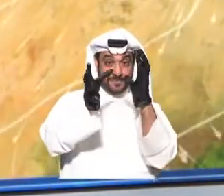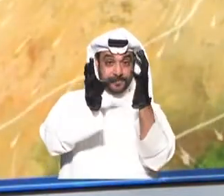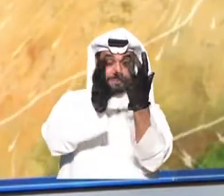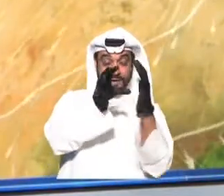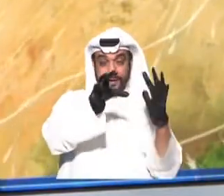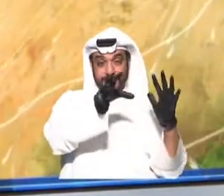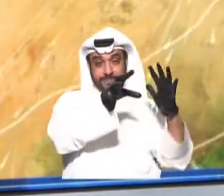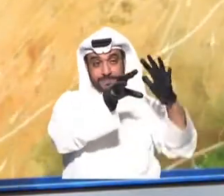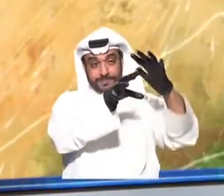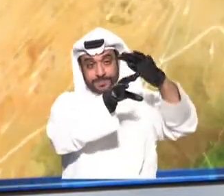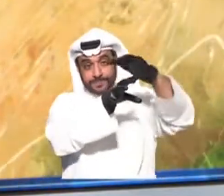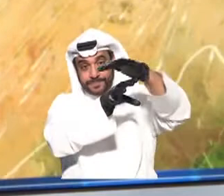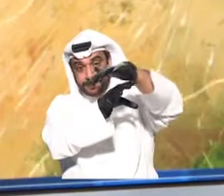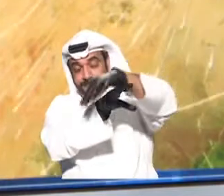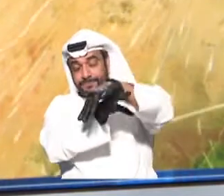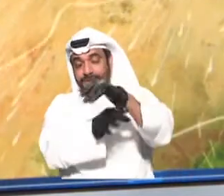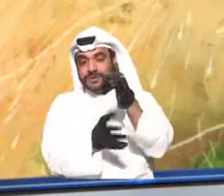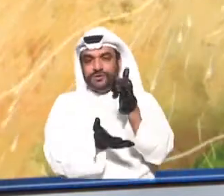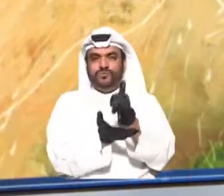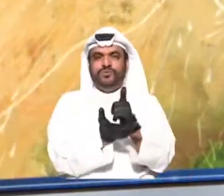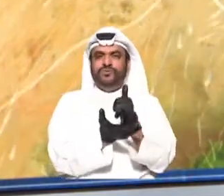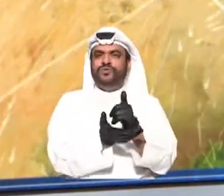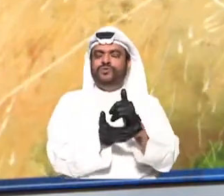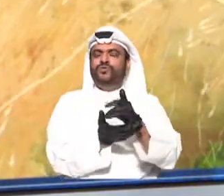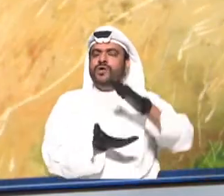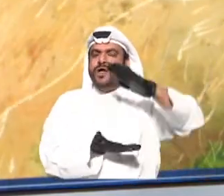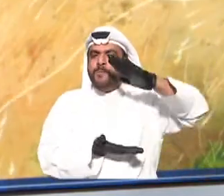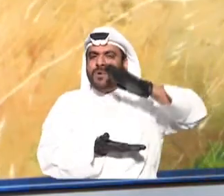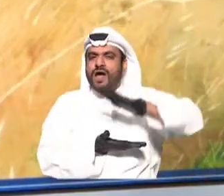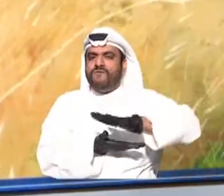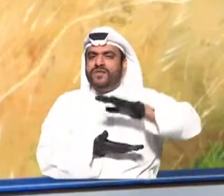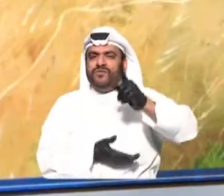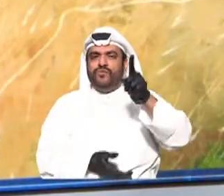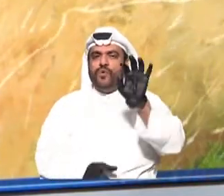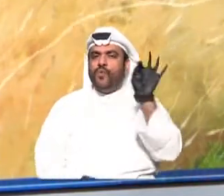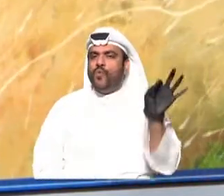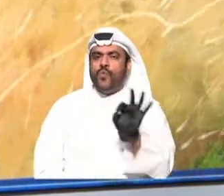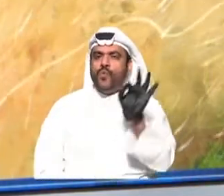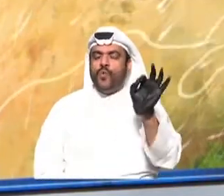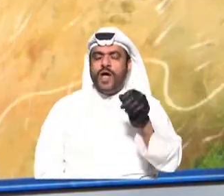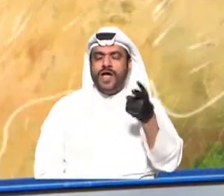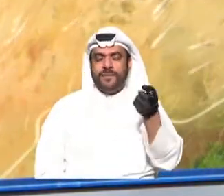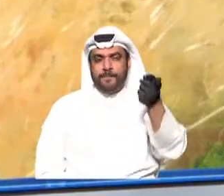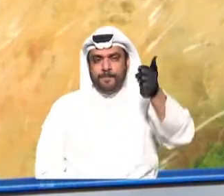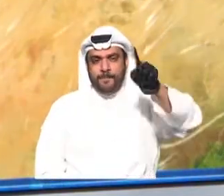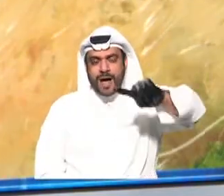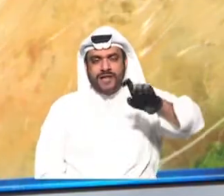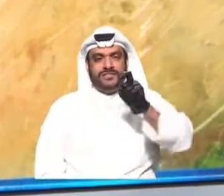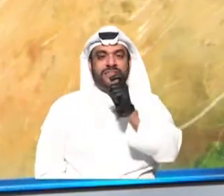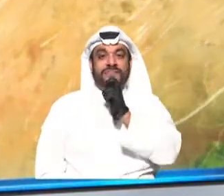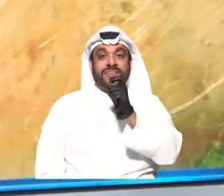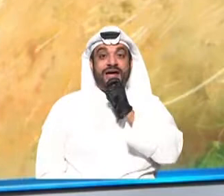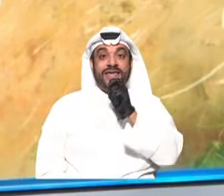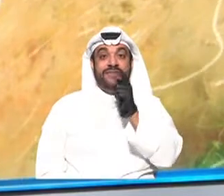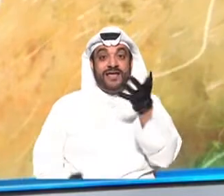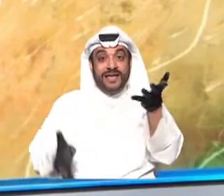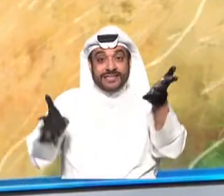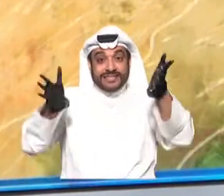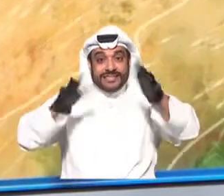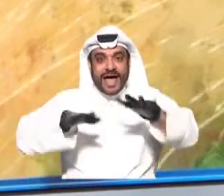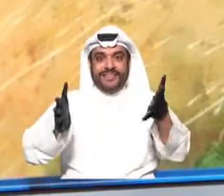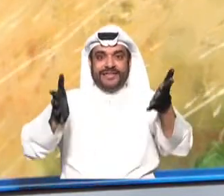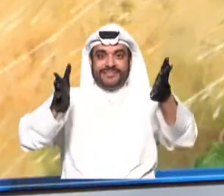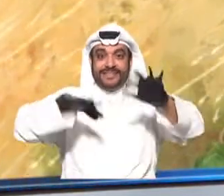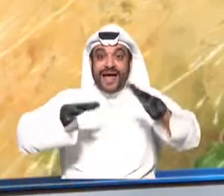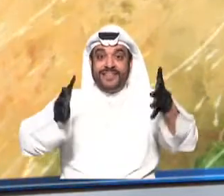دولة الكويت بامتداد منخفض جوي ضعيف، متوقع أن يتعمق هذا المنخفض مساء الغد وتكاثر السحب المنخفضة المتوسطة